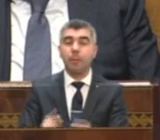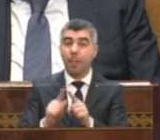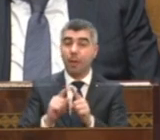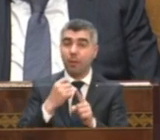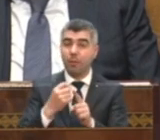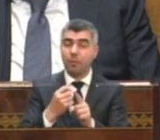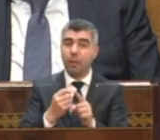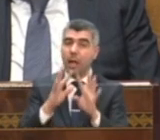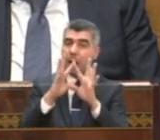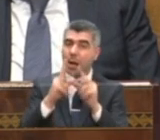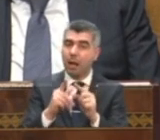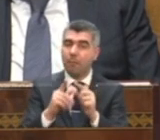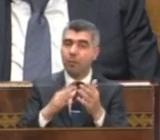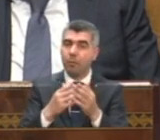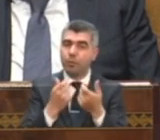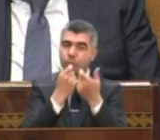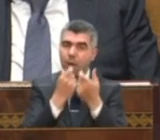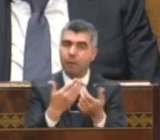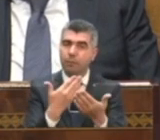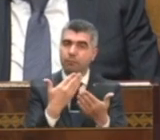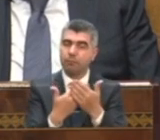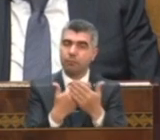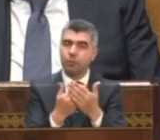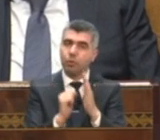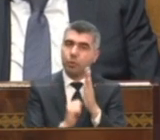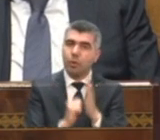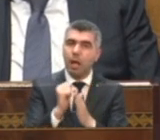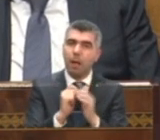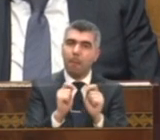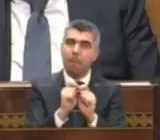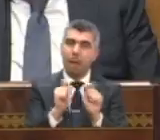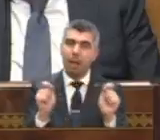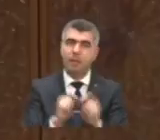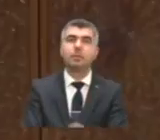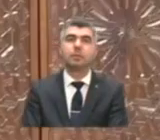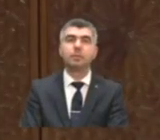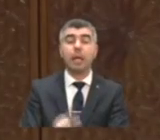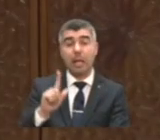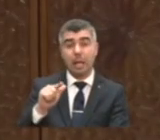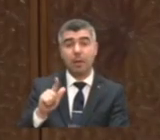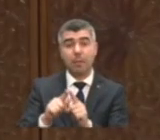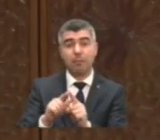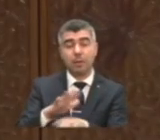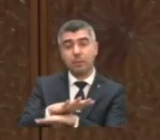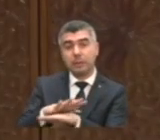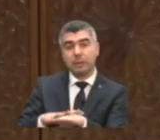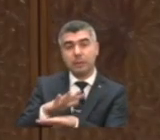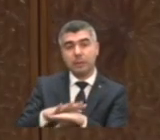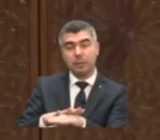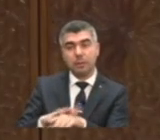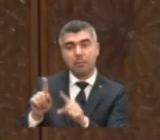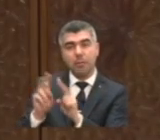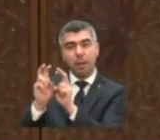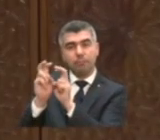معطيات مرفوقة بالأرقام اللي كتبين على نجاح الدورة. وكما كتعرفوا كاين هناك بعض الجهات اللي كتحاول تقلل من